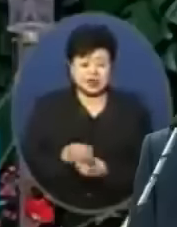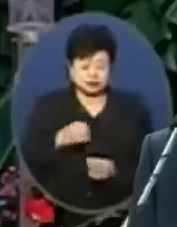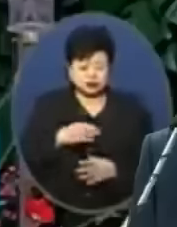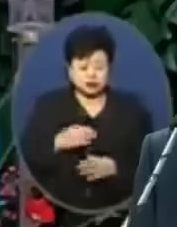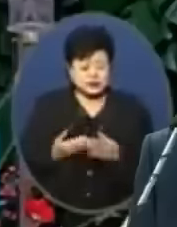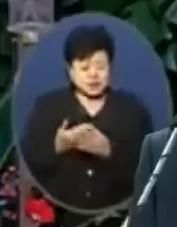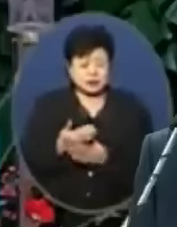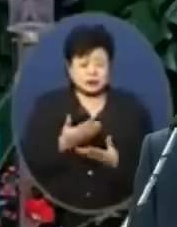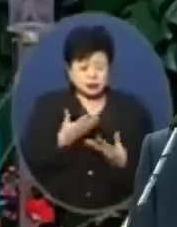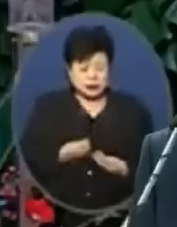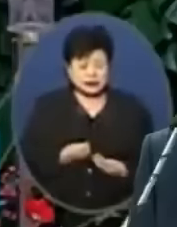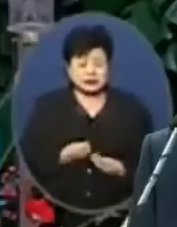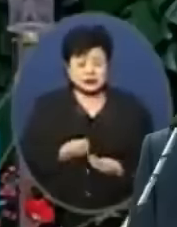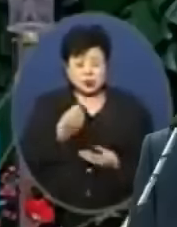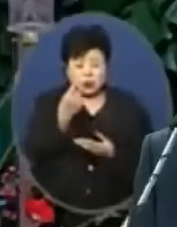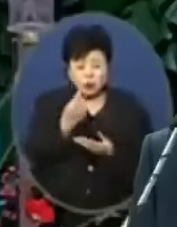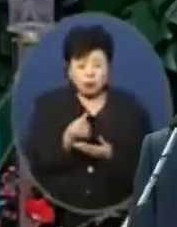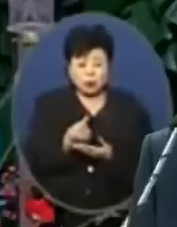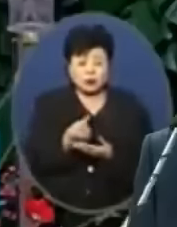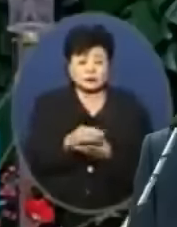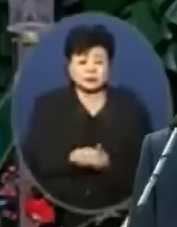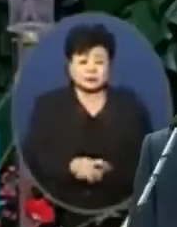두려움이 생기고 낙심이 엄습해오고